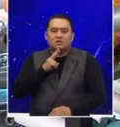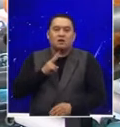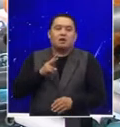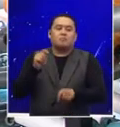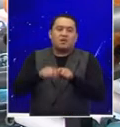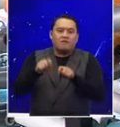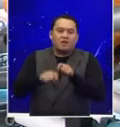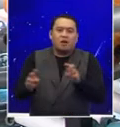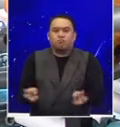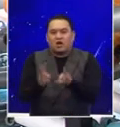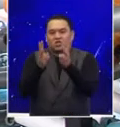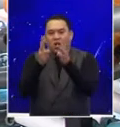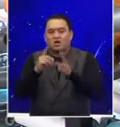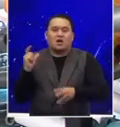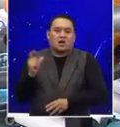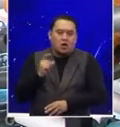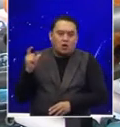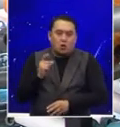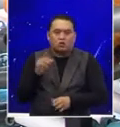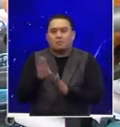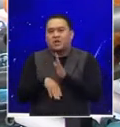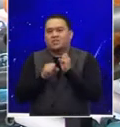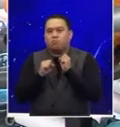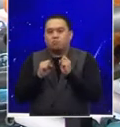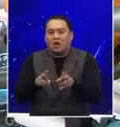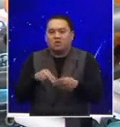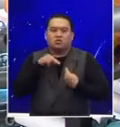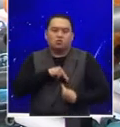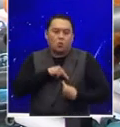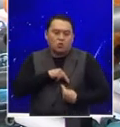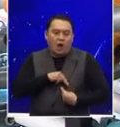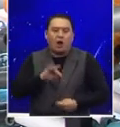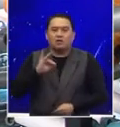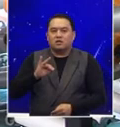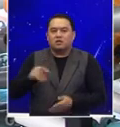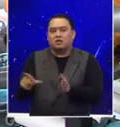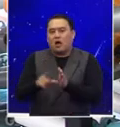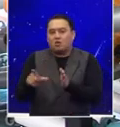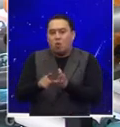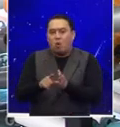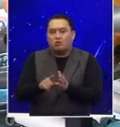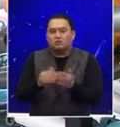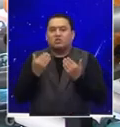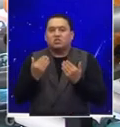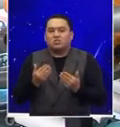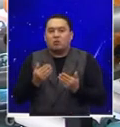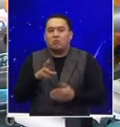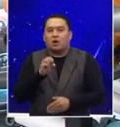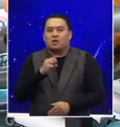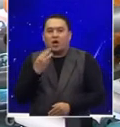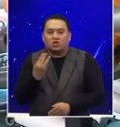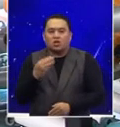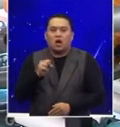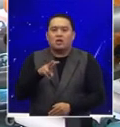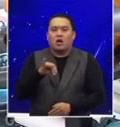экология, это пожарные, это безопасность там, труда, налоговая. Вот сейчас еще Балхашский,